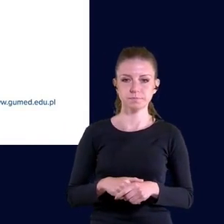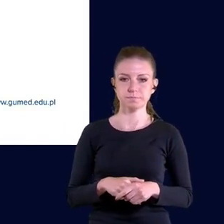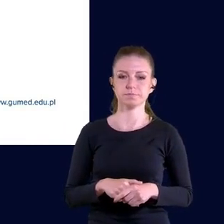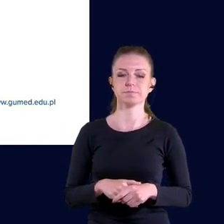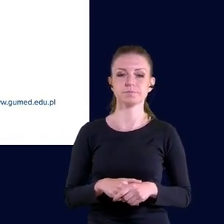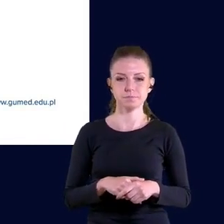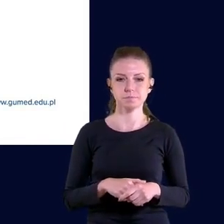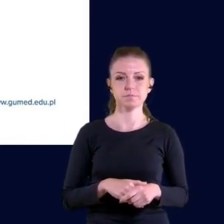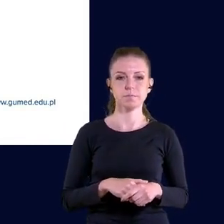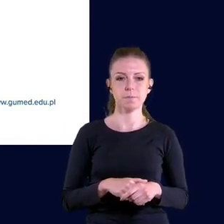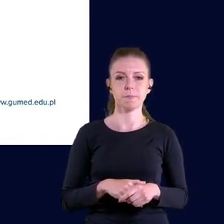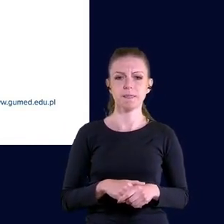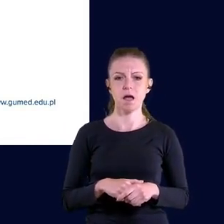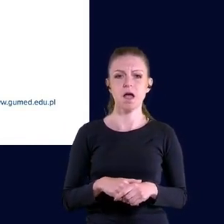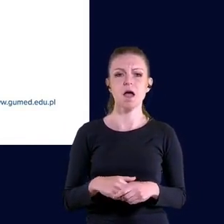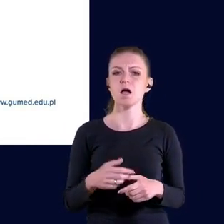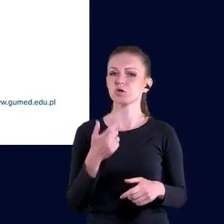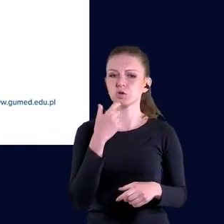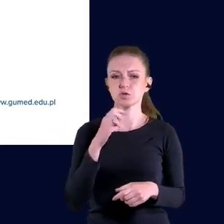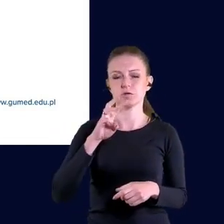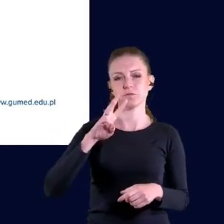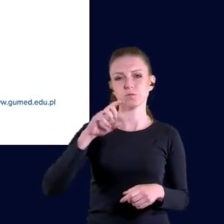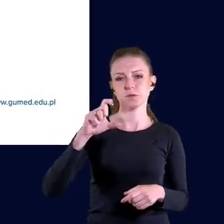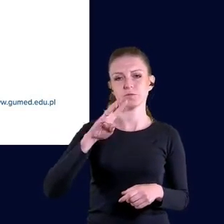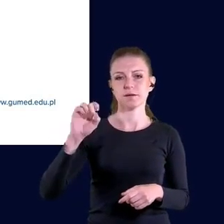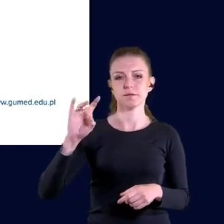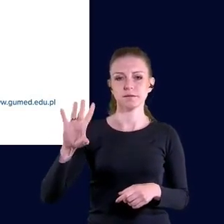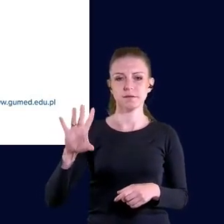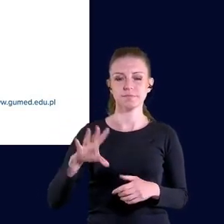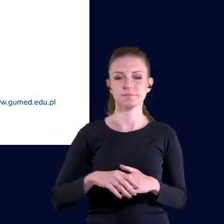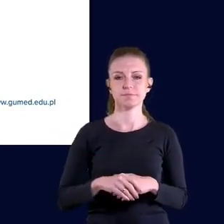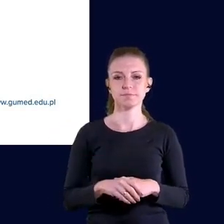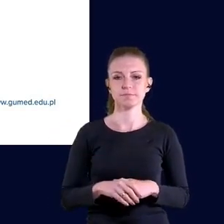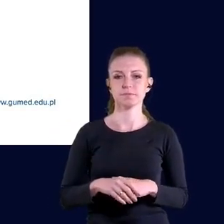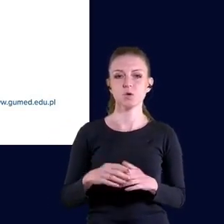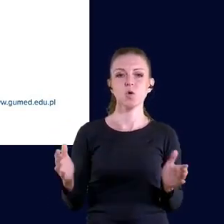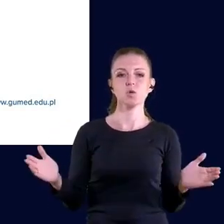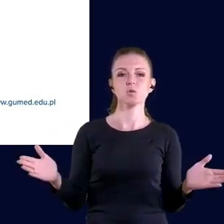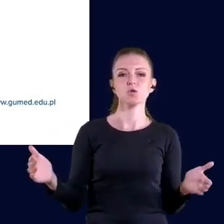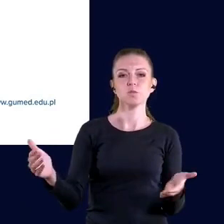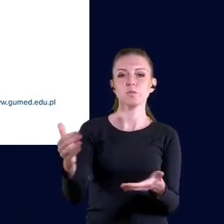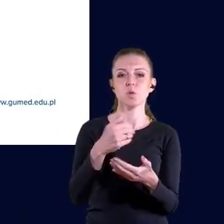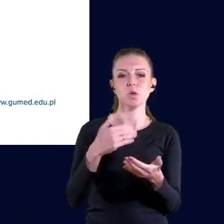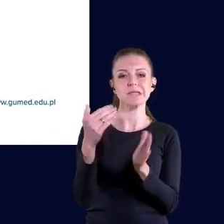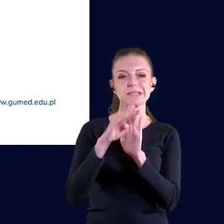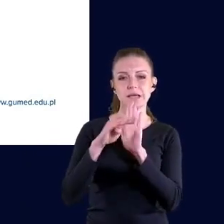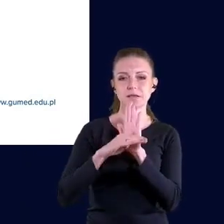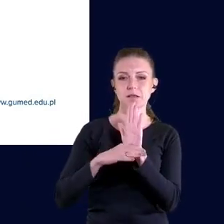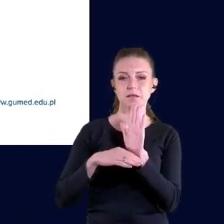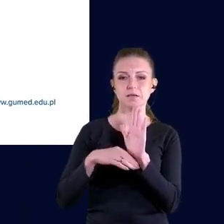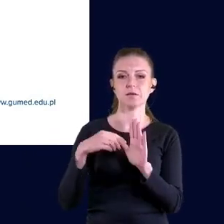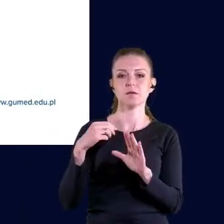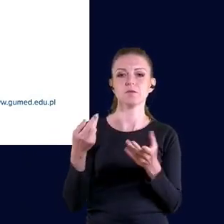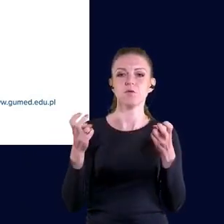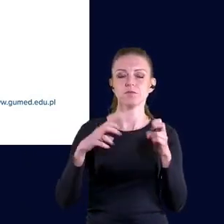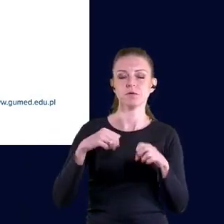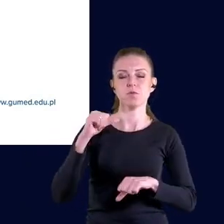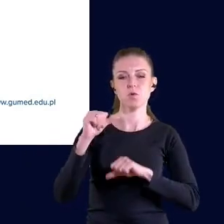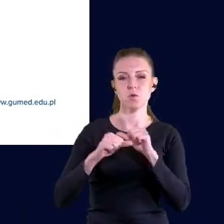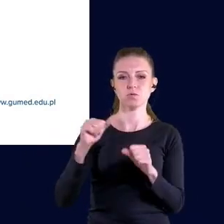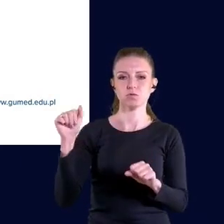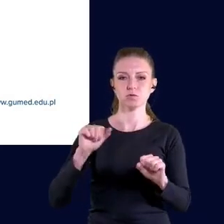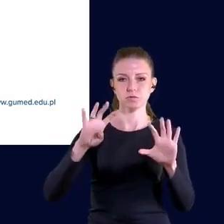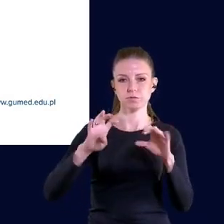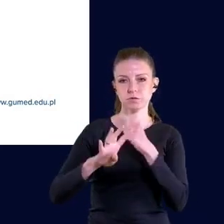a na początek krótko co to jest w takie to zbiór zasad i wytycznych powstał w 1999 roku skierowany do twórców